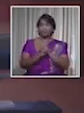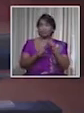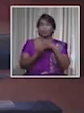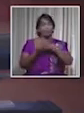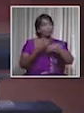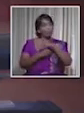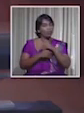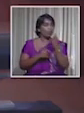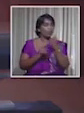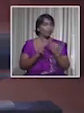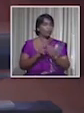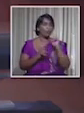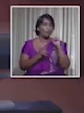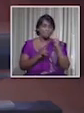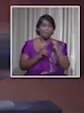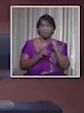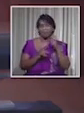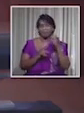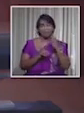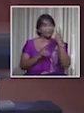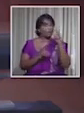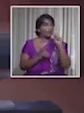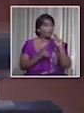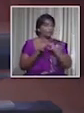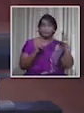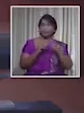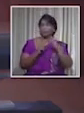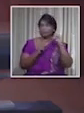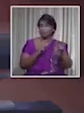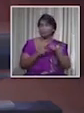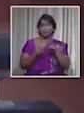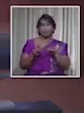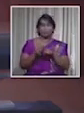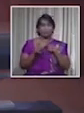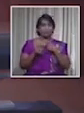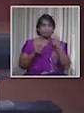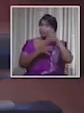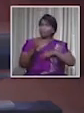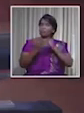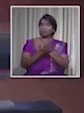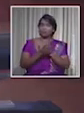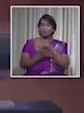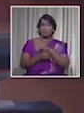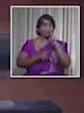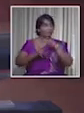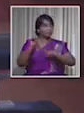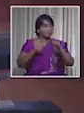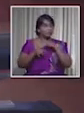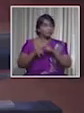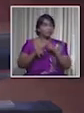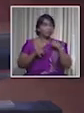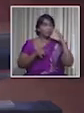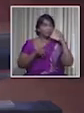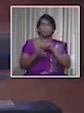සඳහා රුපියල් කෝටි 50ක් පමණ මුදලක් 2020 මහ කන්නේ සඳහා ගෙවීම මේ තියෙන මාගාවේ එක පිළිවෙල සම්පූර්ණ විස්තර මේ සාකච්ඡාව